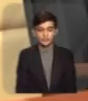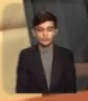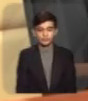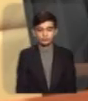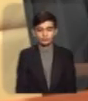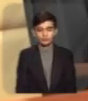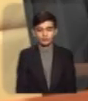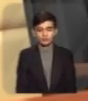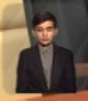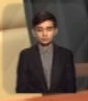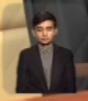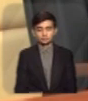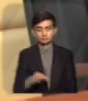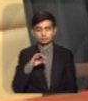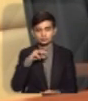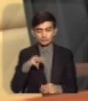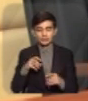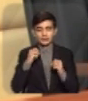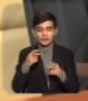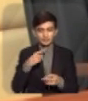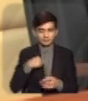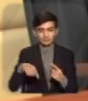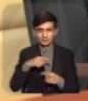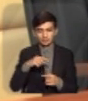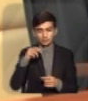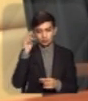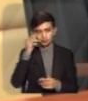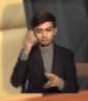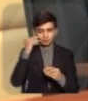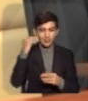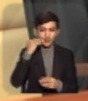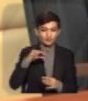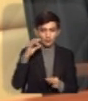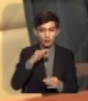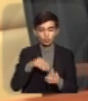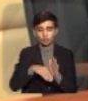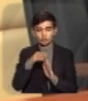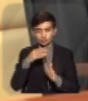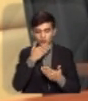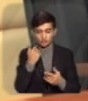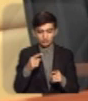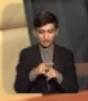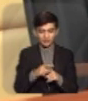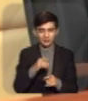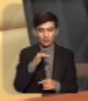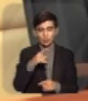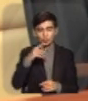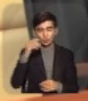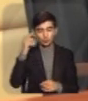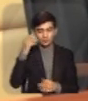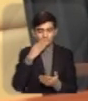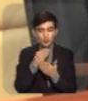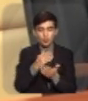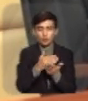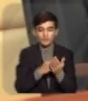от того как мы оцениваем знания детей качества знаний не улучшается и у них уровень знаний их